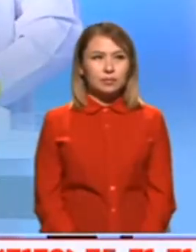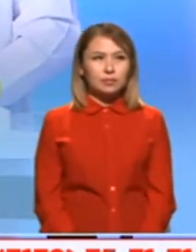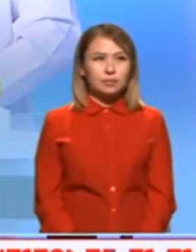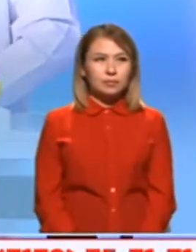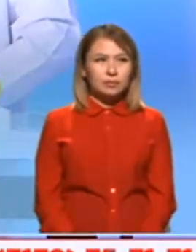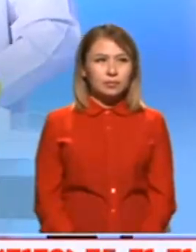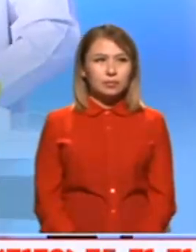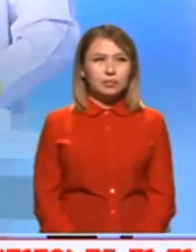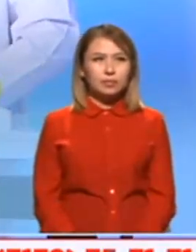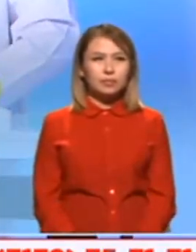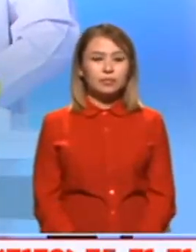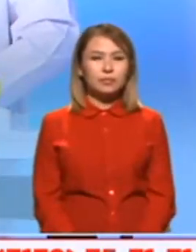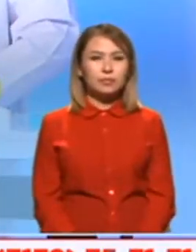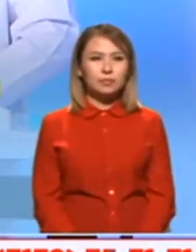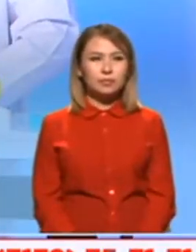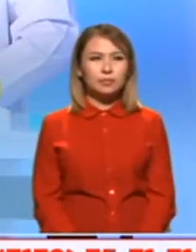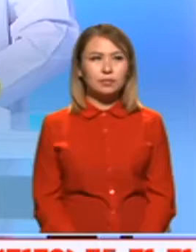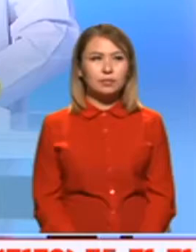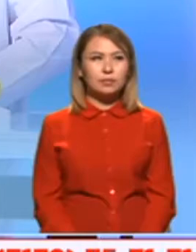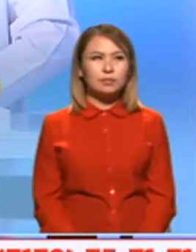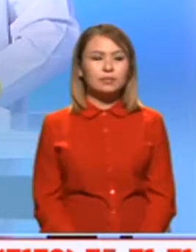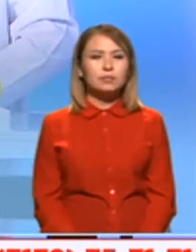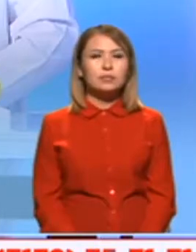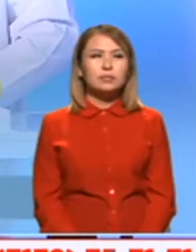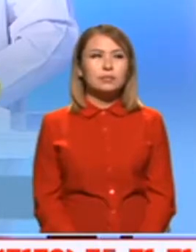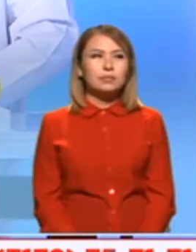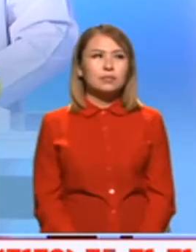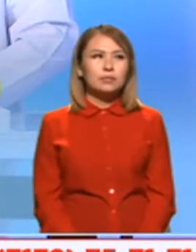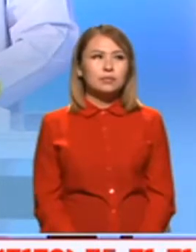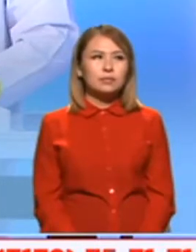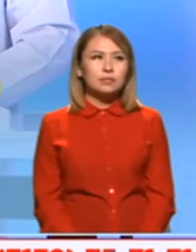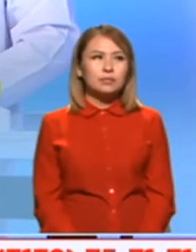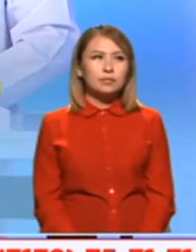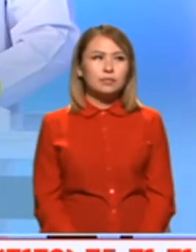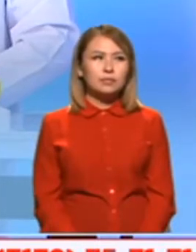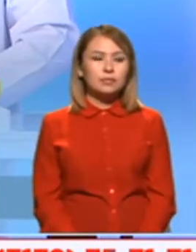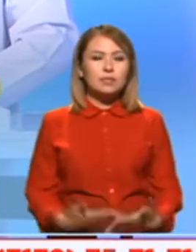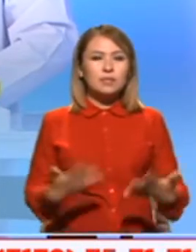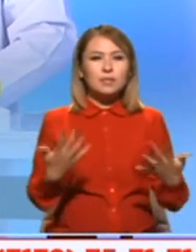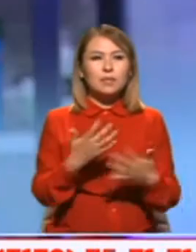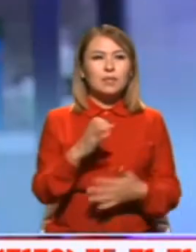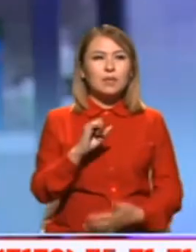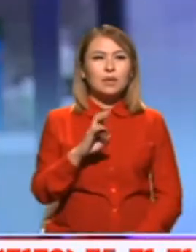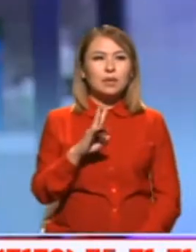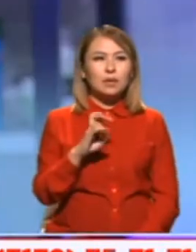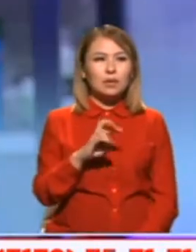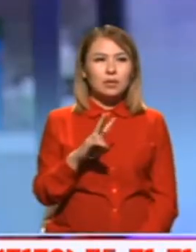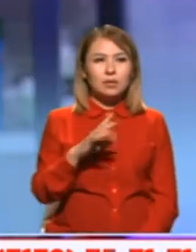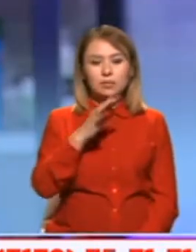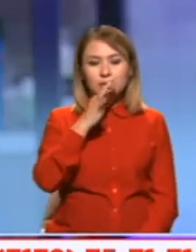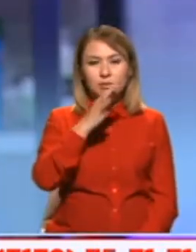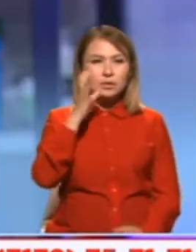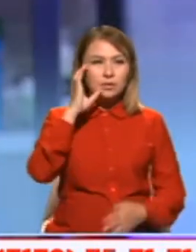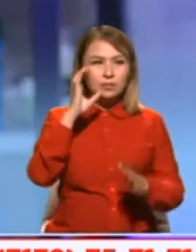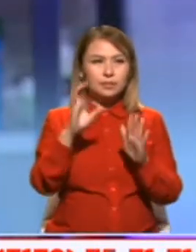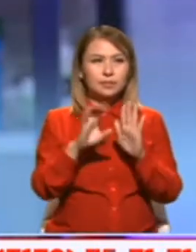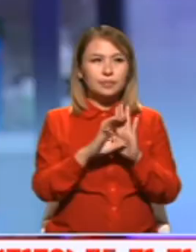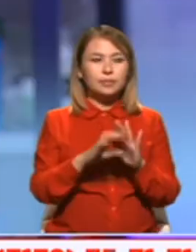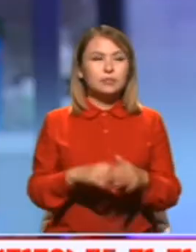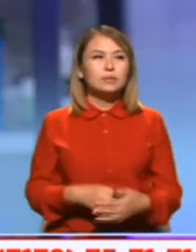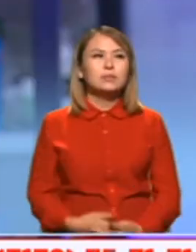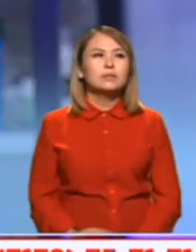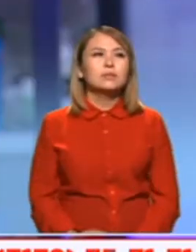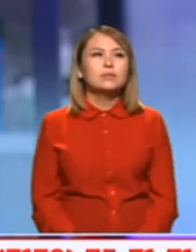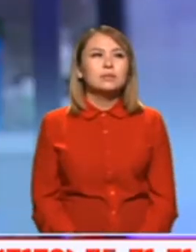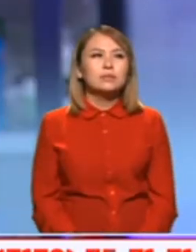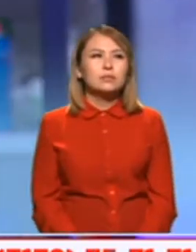түрде дәрігерге бару керек қой, ма? Иә, міндетті түрде дәрігерге барасыз. Жалпы қандай анализ тапсыратынын айтады, тыңдап алыңыз. Яғни бұл